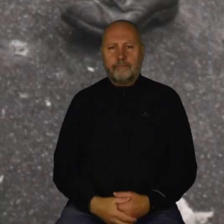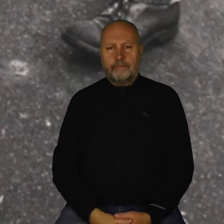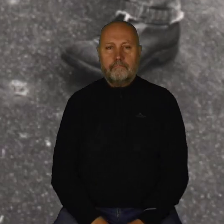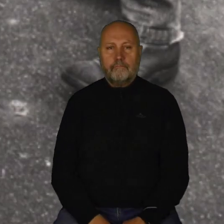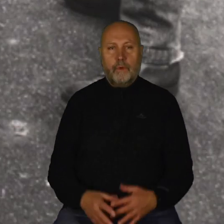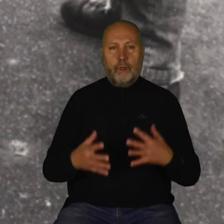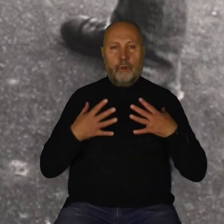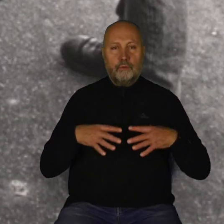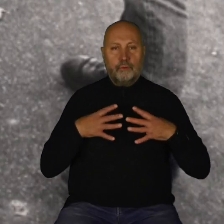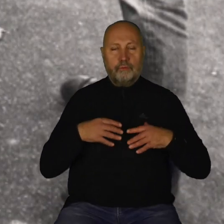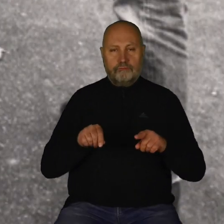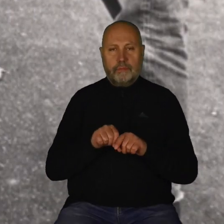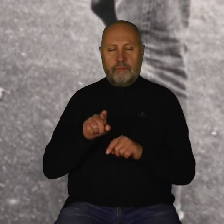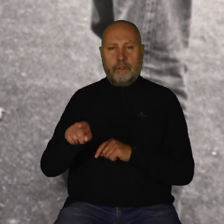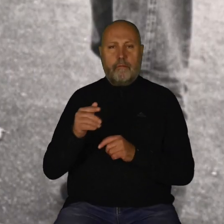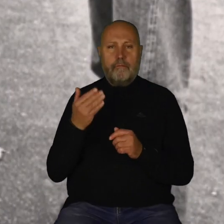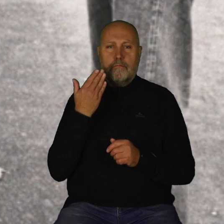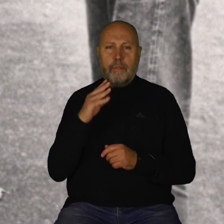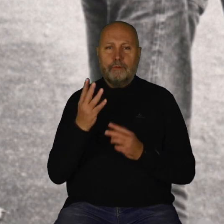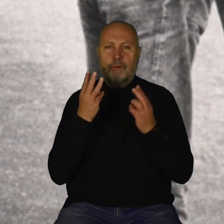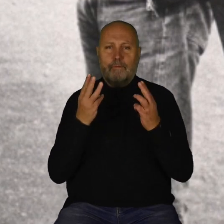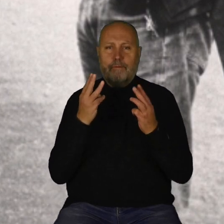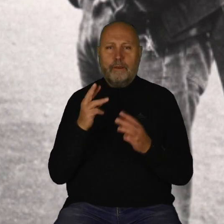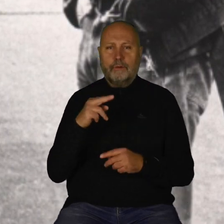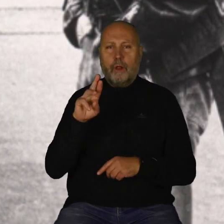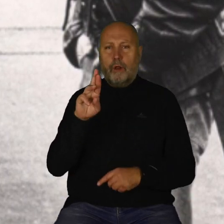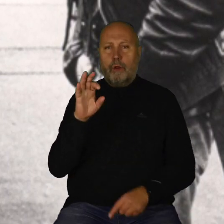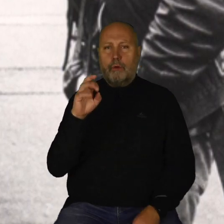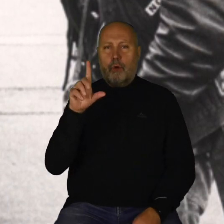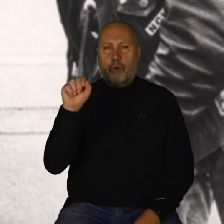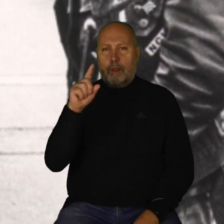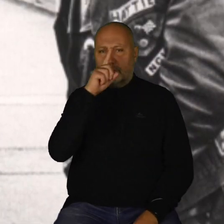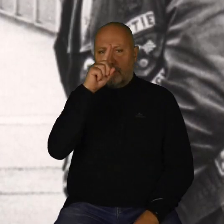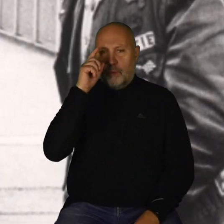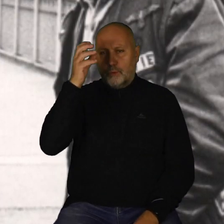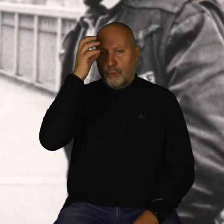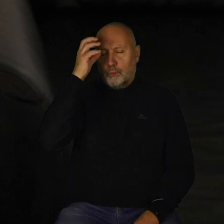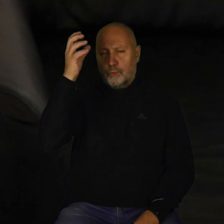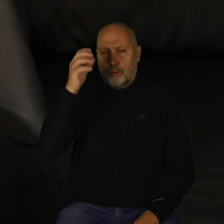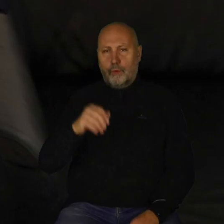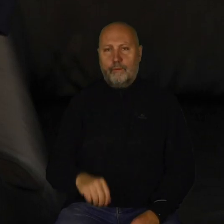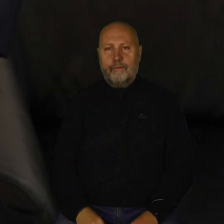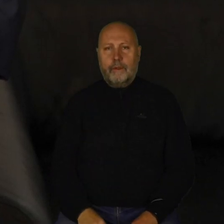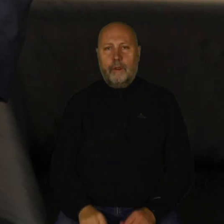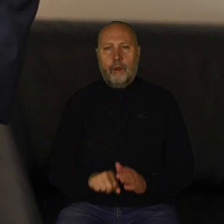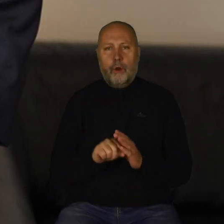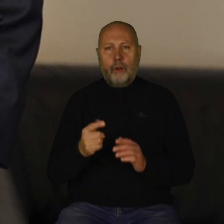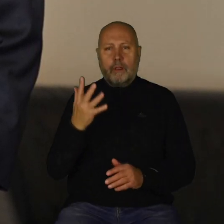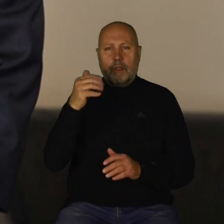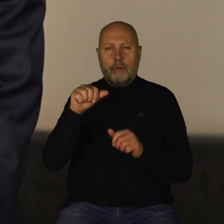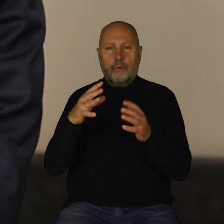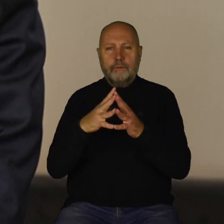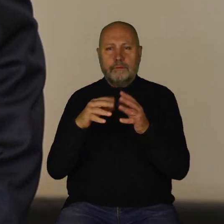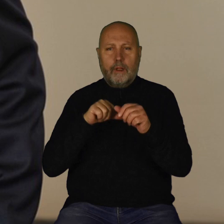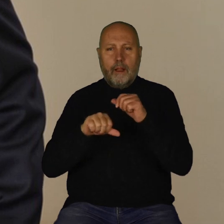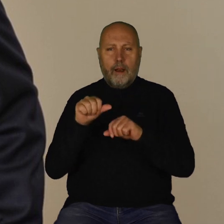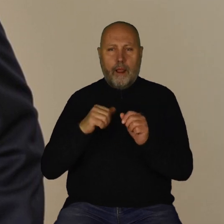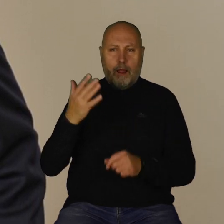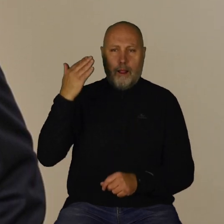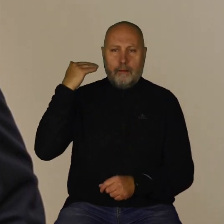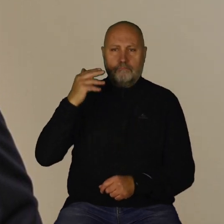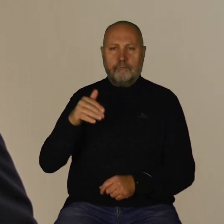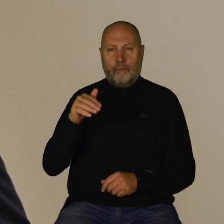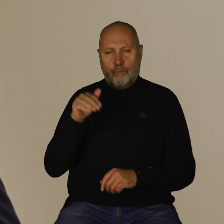artefaktem strój pełni także bardzo ważną rolę społeczn kulturową od kilkudziesięciu lat może